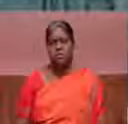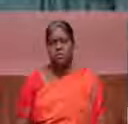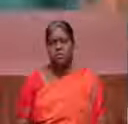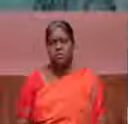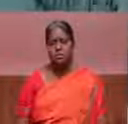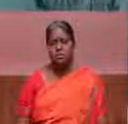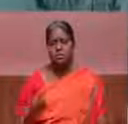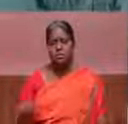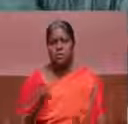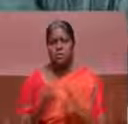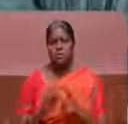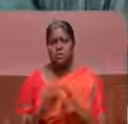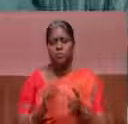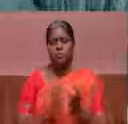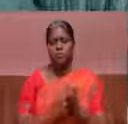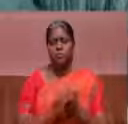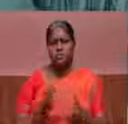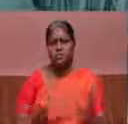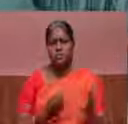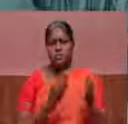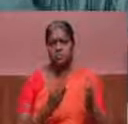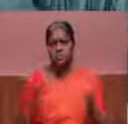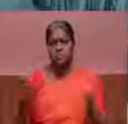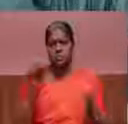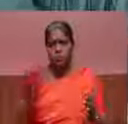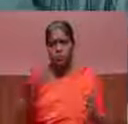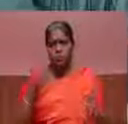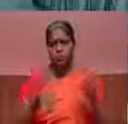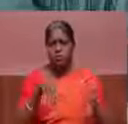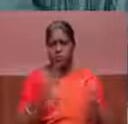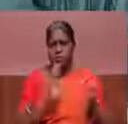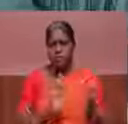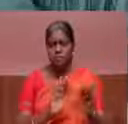அப்போ நீங்கள் போலிங் ஆஃபீஸர் கிட்ட போங்க, அவங்க உங்கள் வாக்கை பதிவு பண்ணுவாங்க.